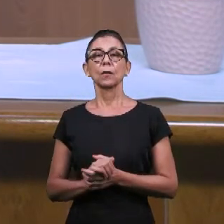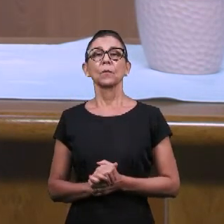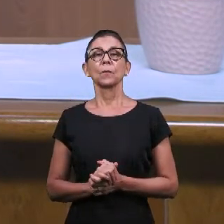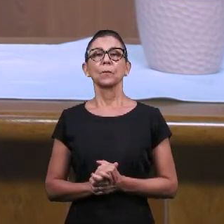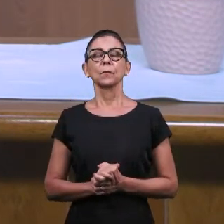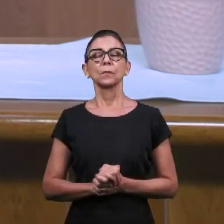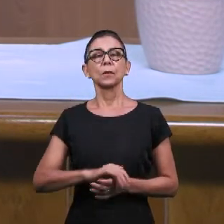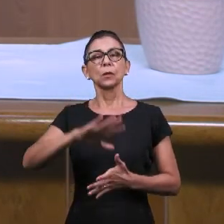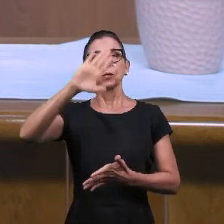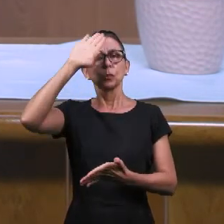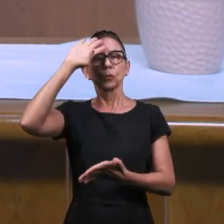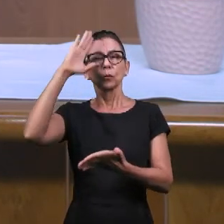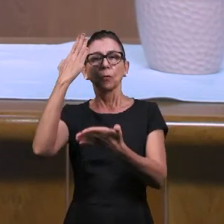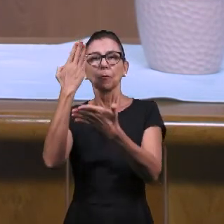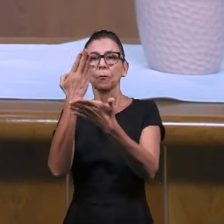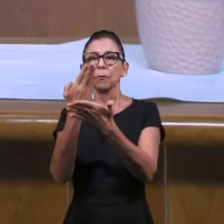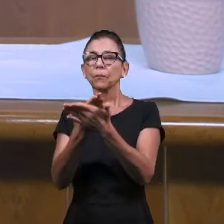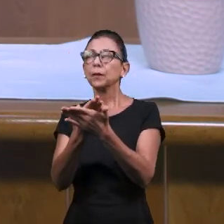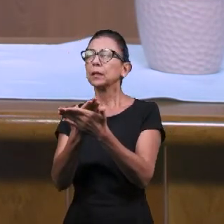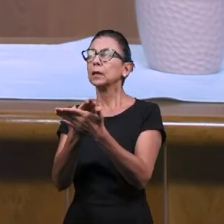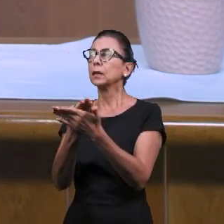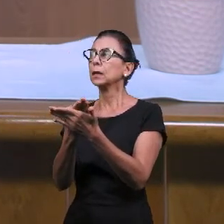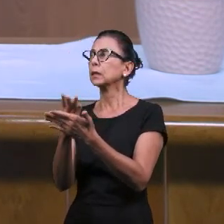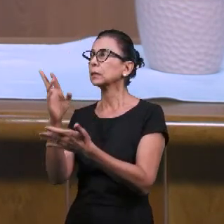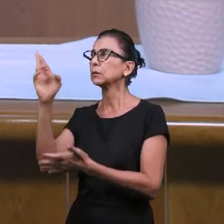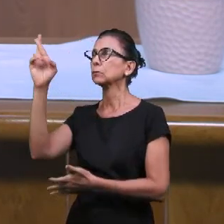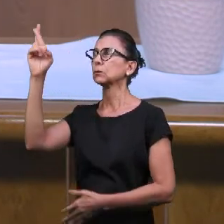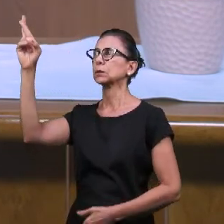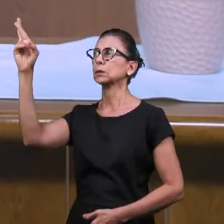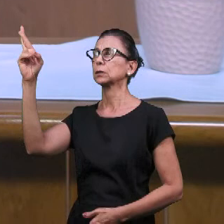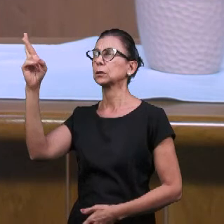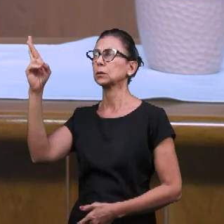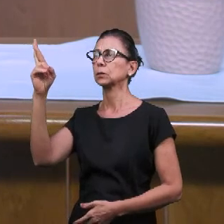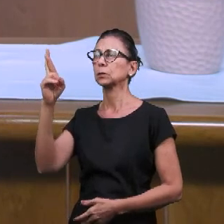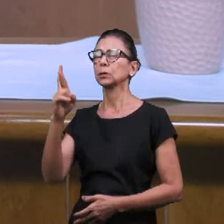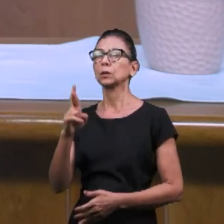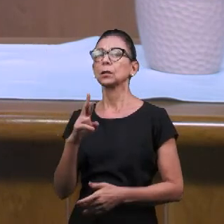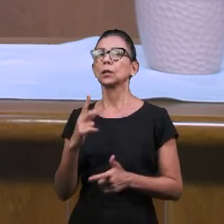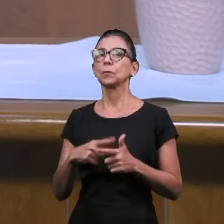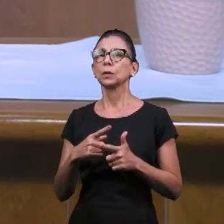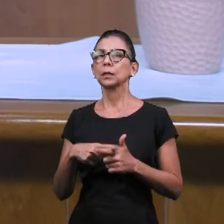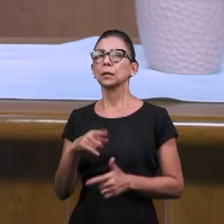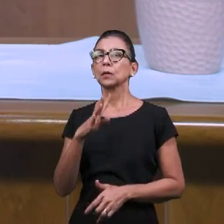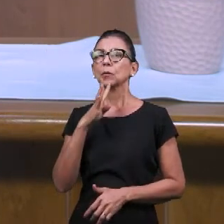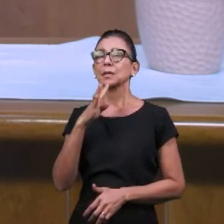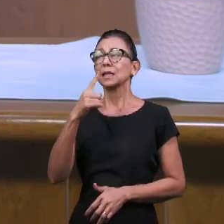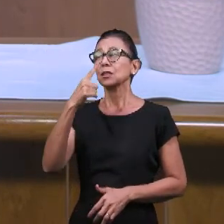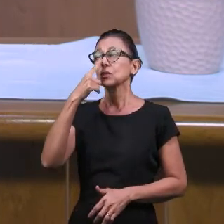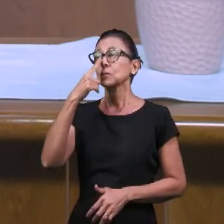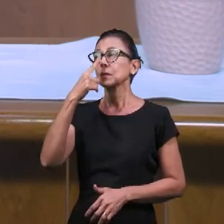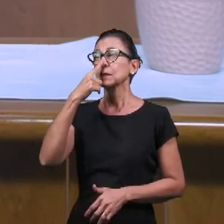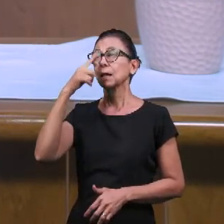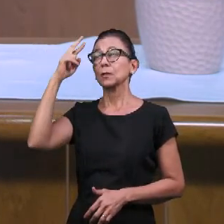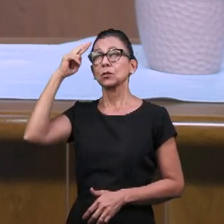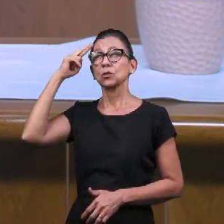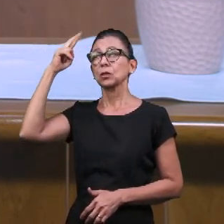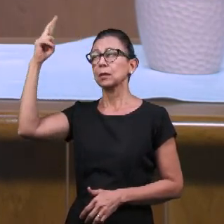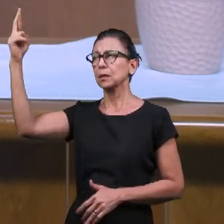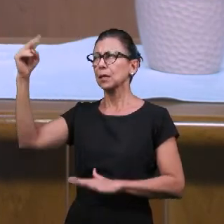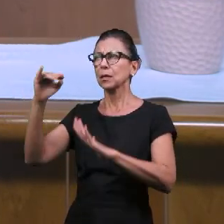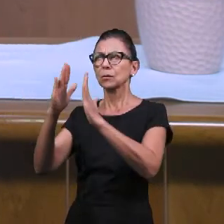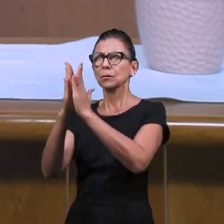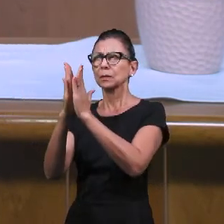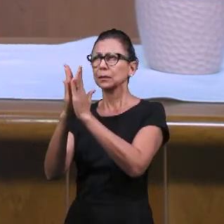поцелуем предательства предавать, она будет поступать, как Иоанн поступал, преклонять голову к